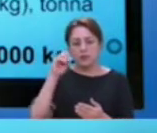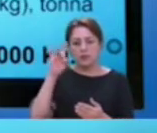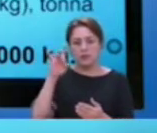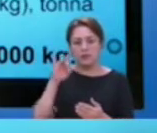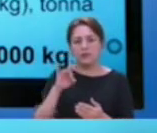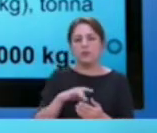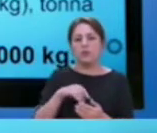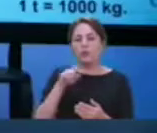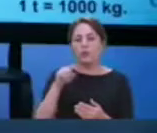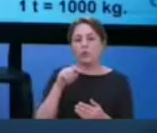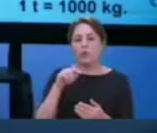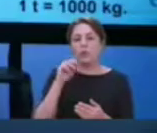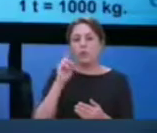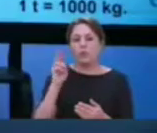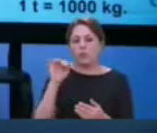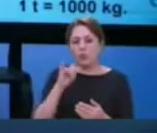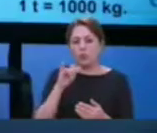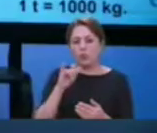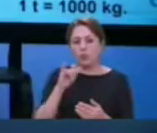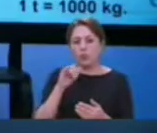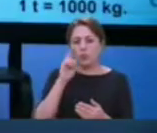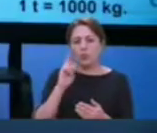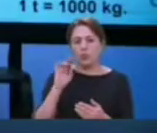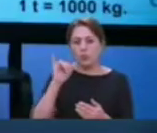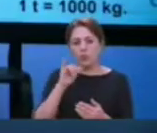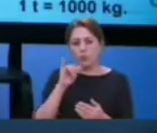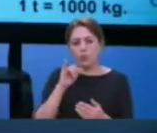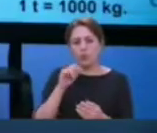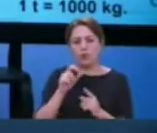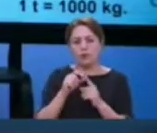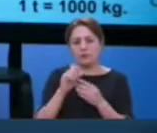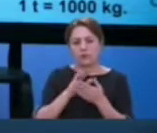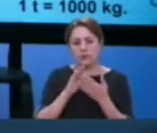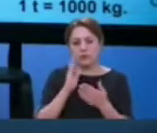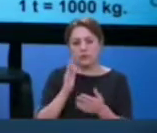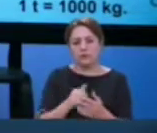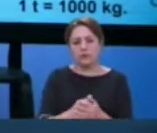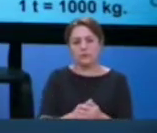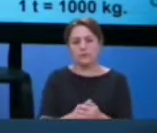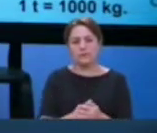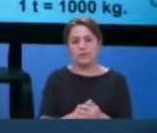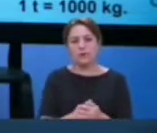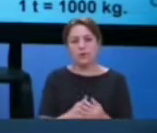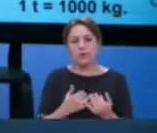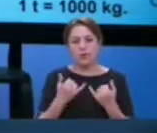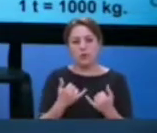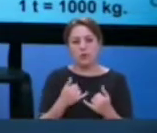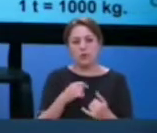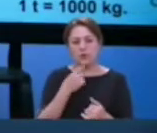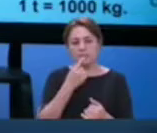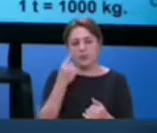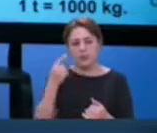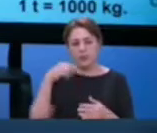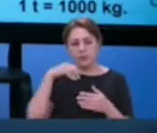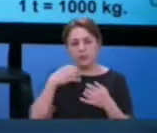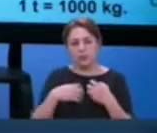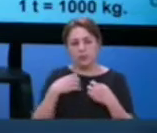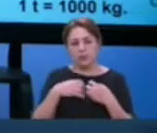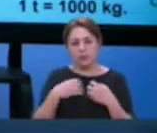Bundan buyon siz bilan sentnerni q harfi bilan belgilar ekanmiz. Endi esa birliklar